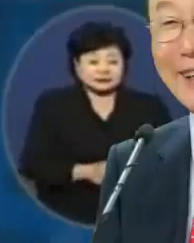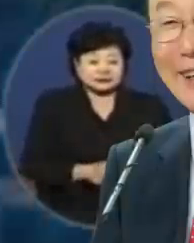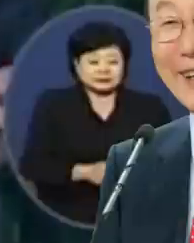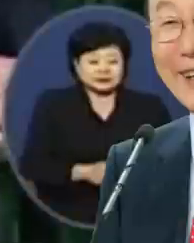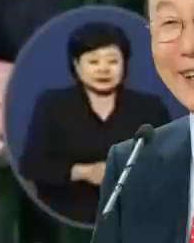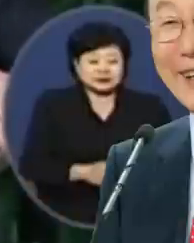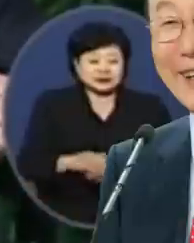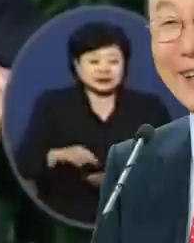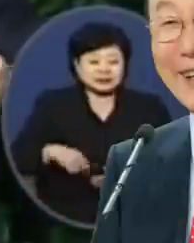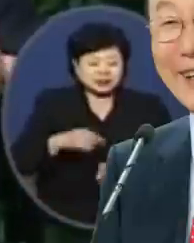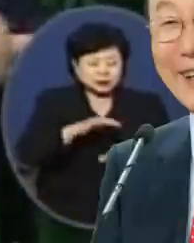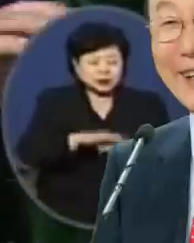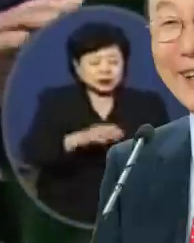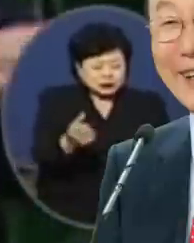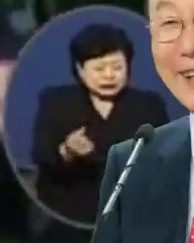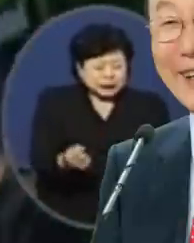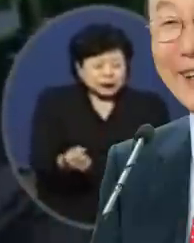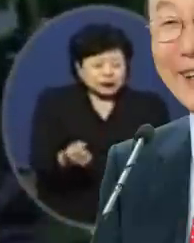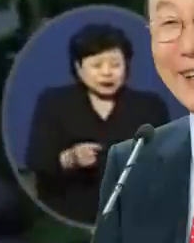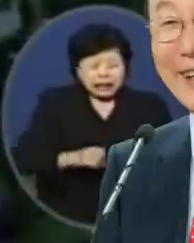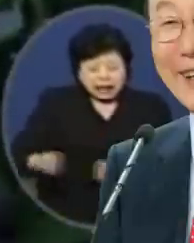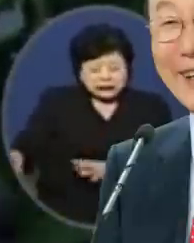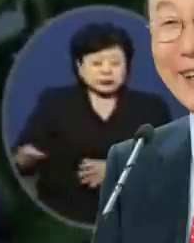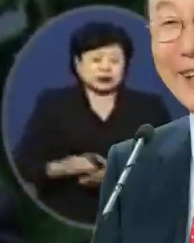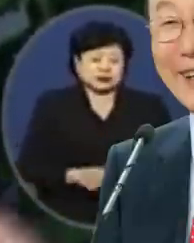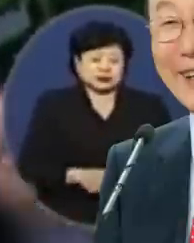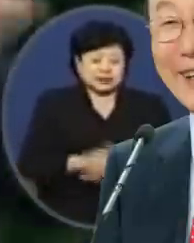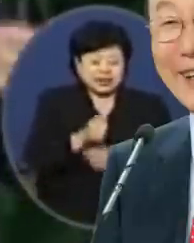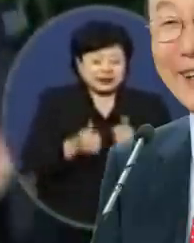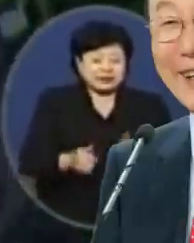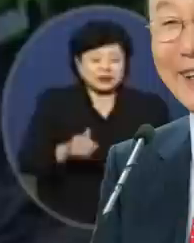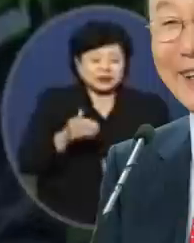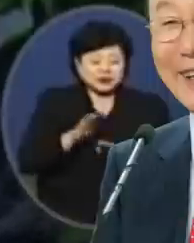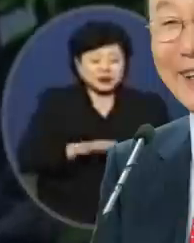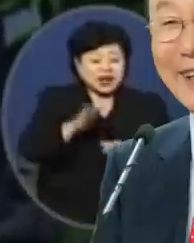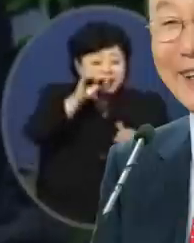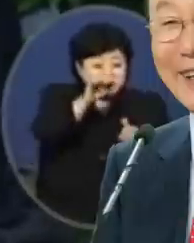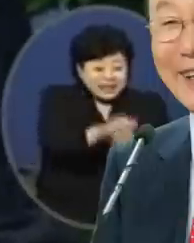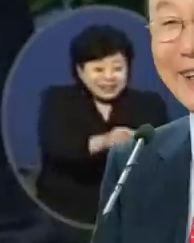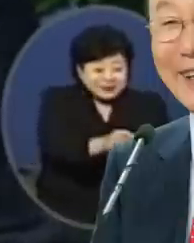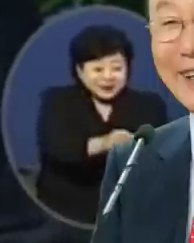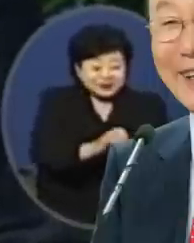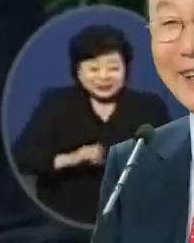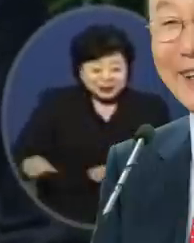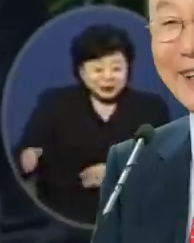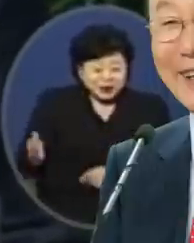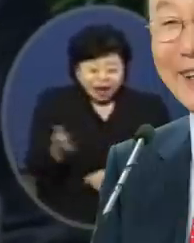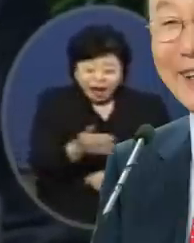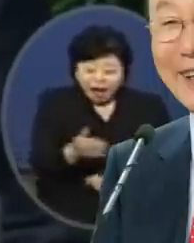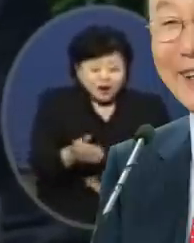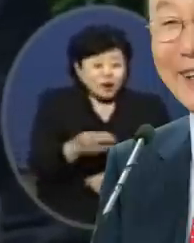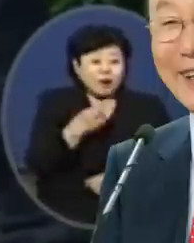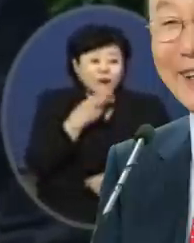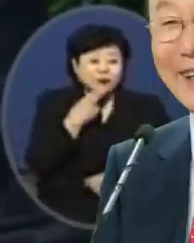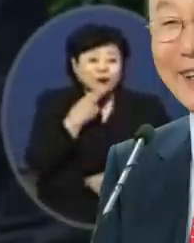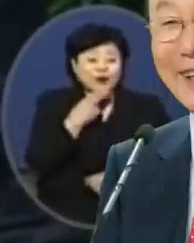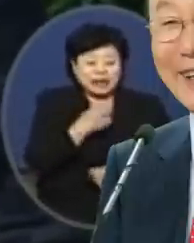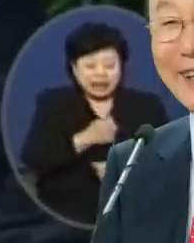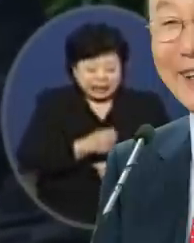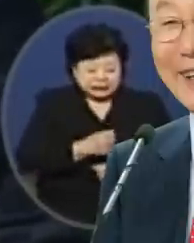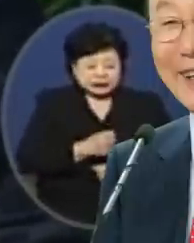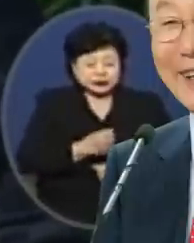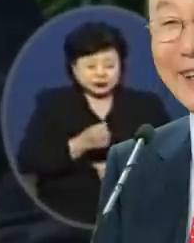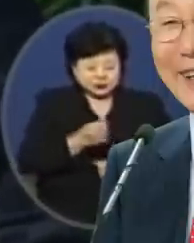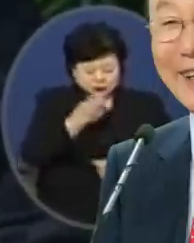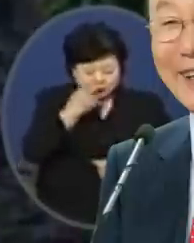자기 손으로 부여잡은 것은 다 잃어버렸다. 하나님 손에 맡긴 것은 두고 보니 다 지켜졌다는